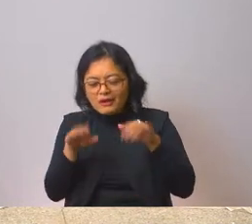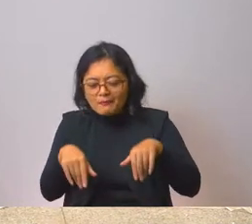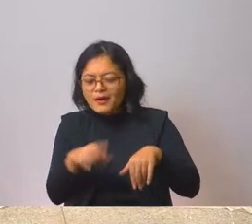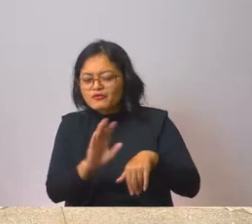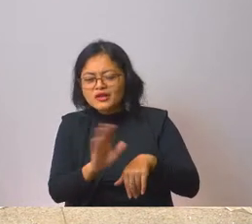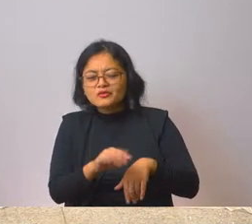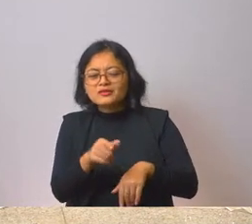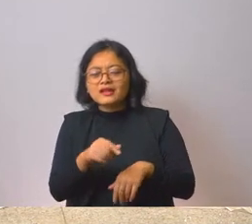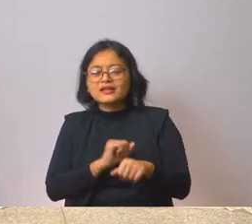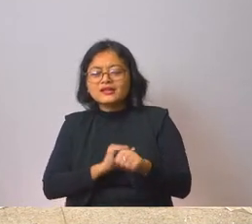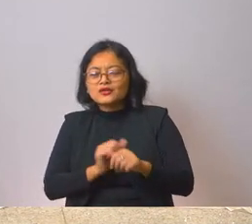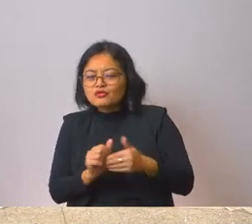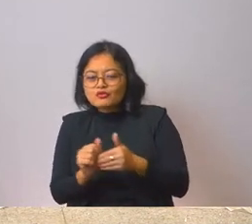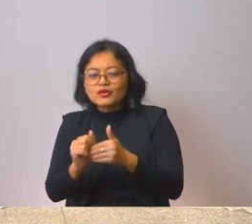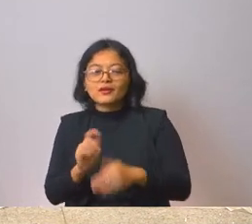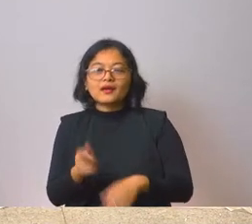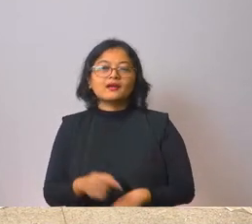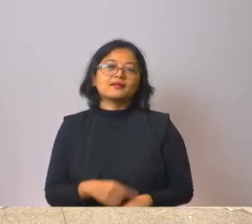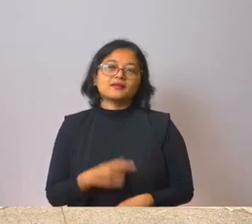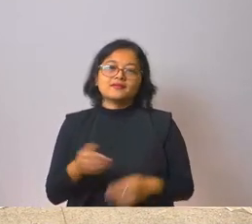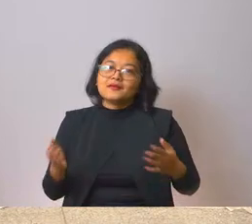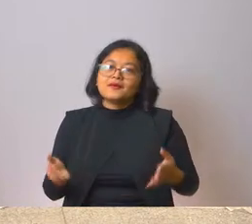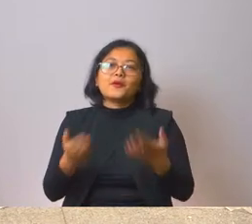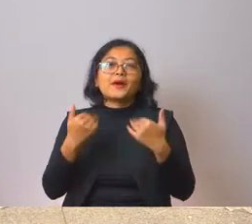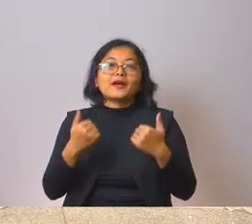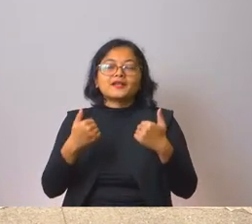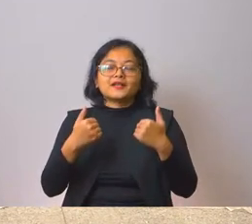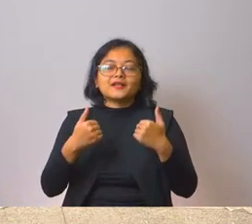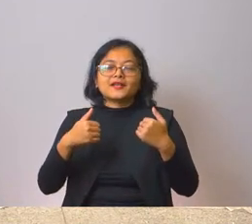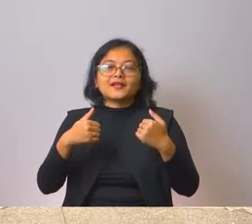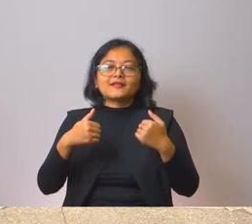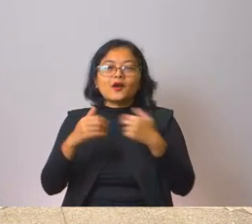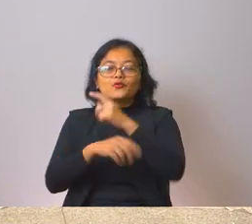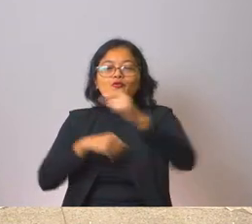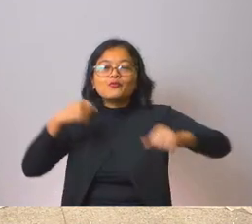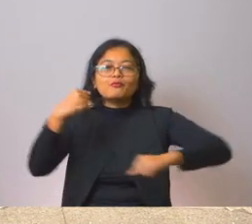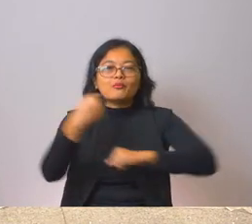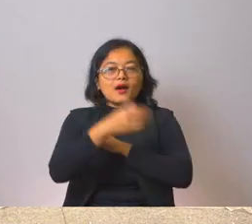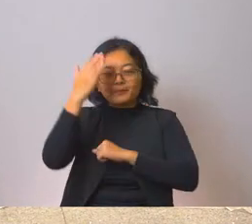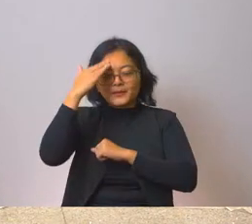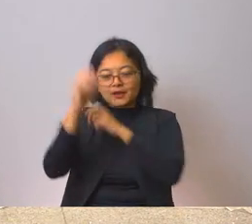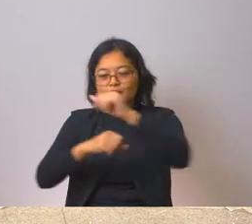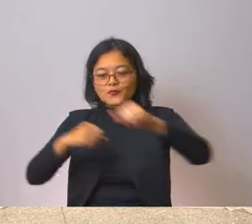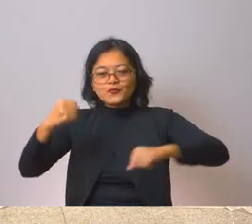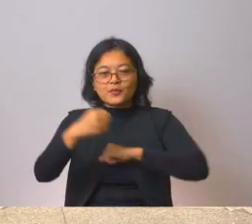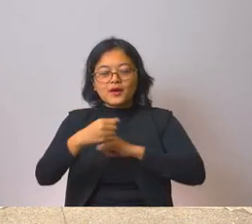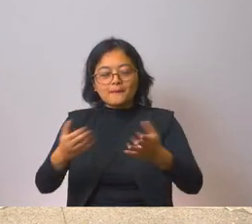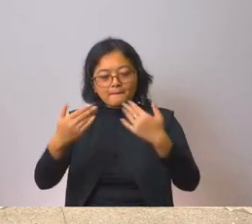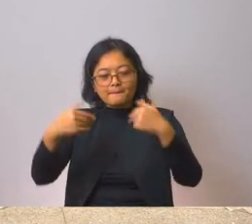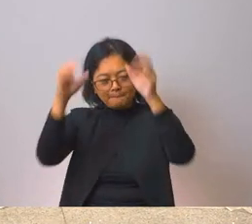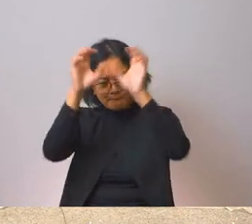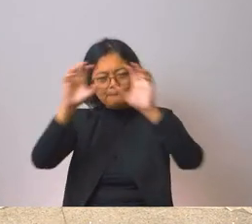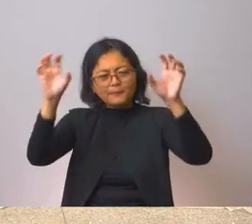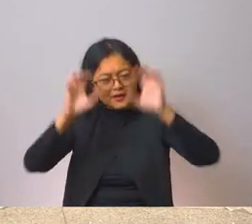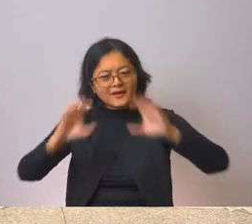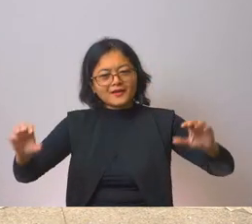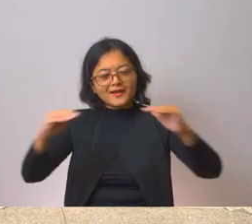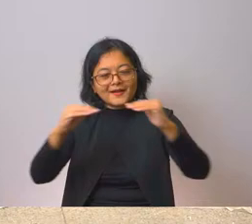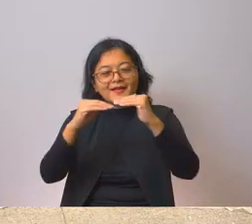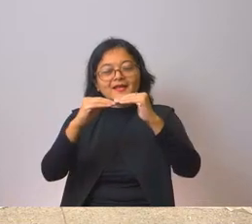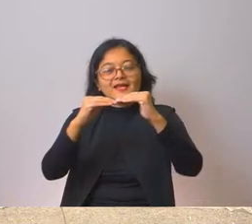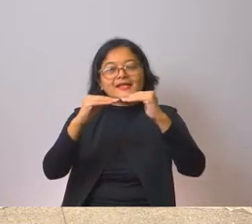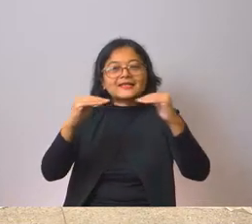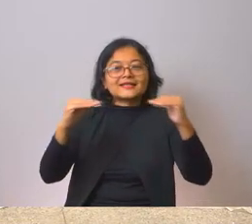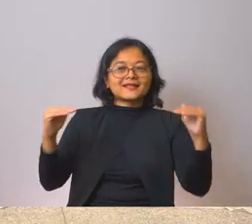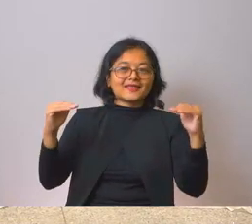kesetaraan di dalam usia. Merayakan lintas batas usia di tanggal 29. Maka dari itu Bapak Ibu yang punya